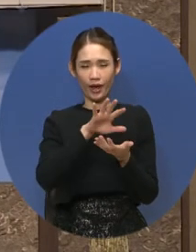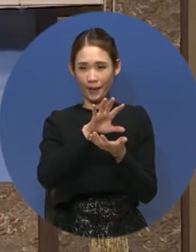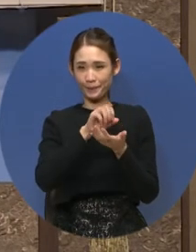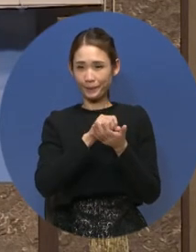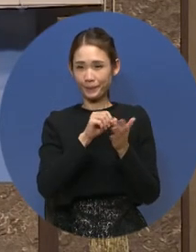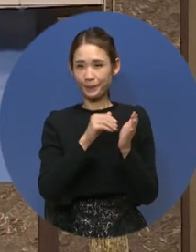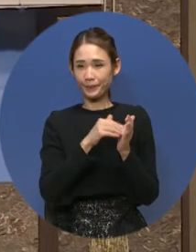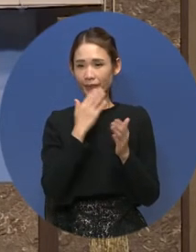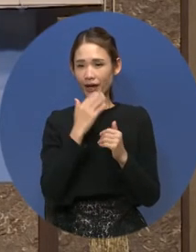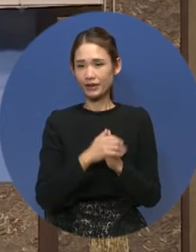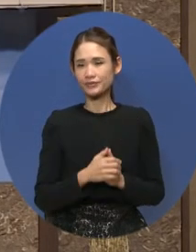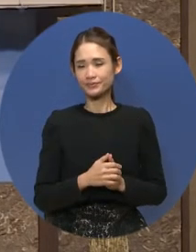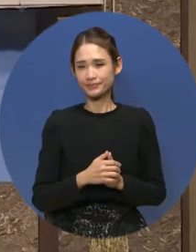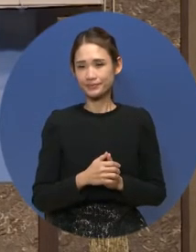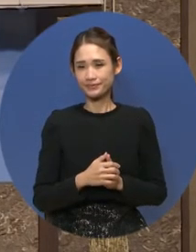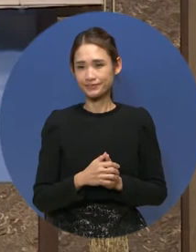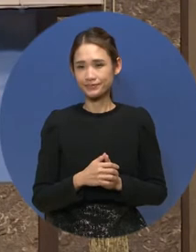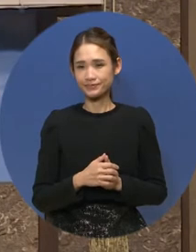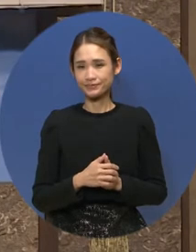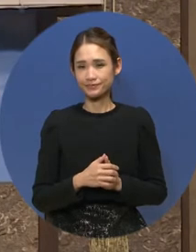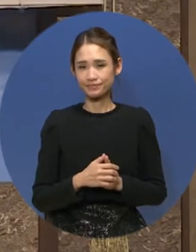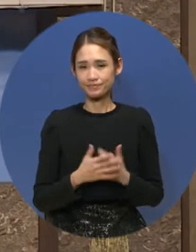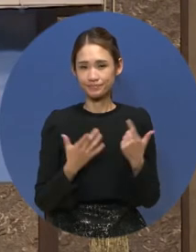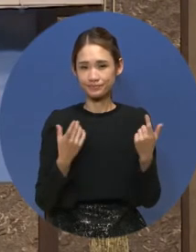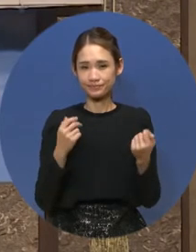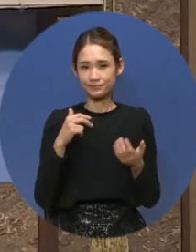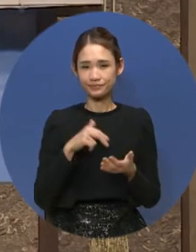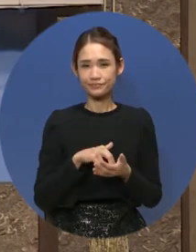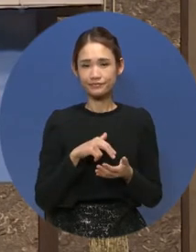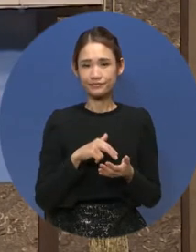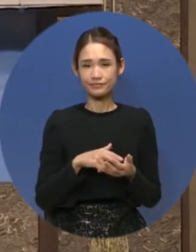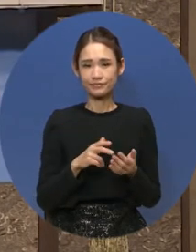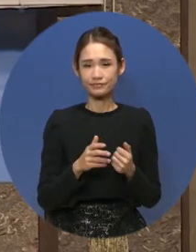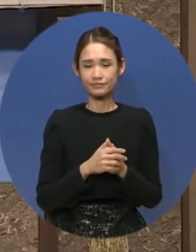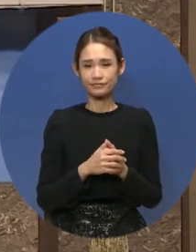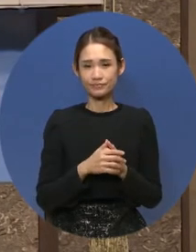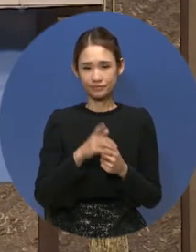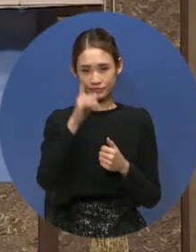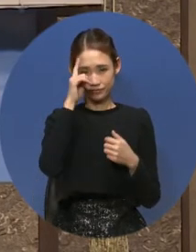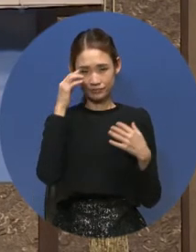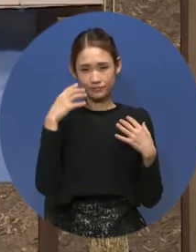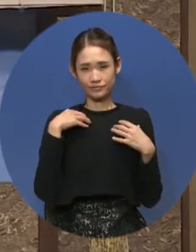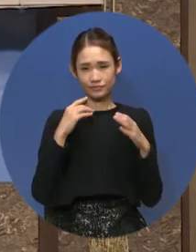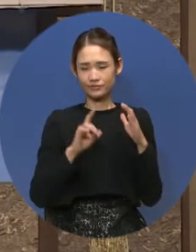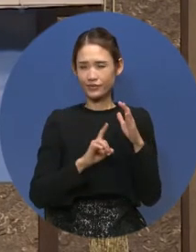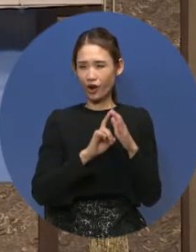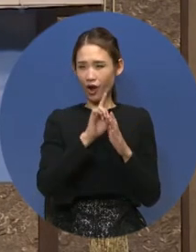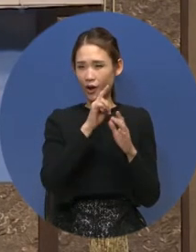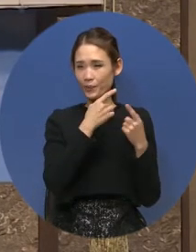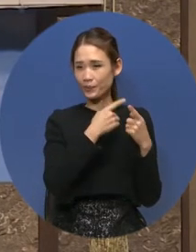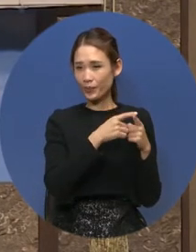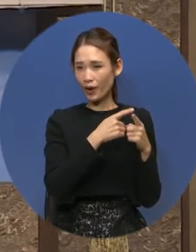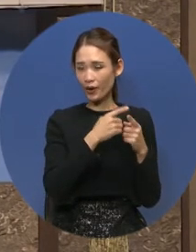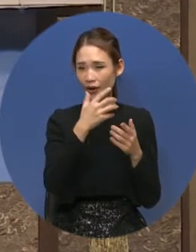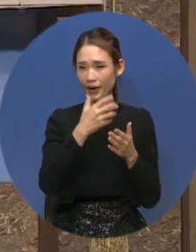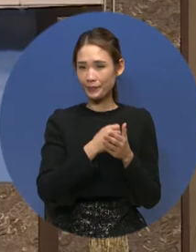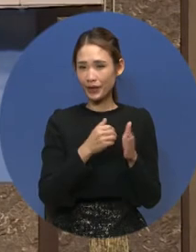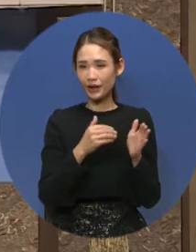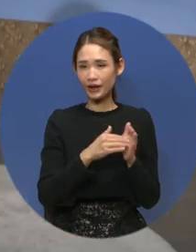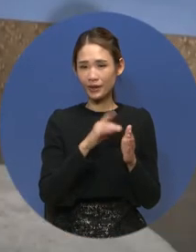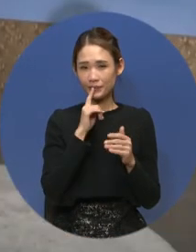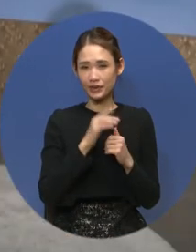그런 서비스를 받을 수 있는 거죠. 그런 측면에서는 또 정부에서 네. 높은 평가를 줘서 이번에 상을 준 것 같습니다.